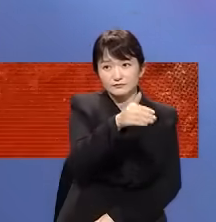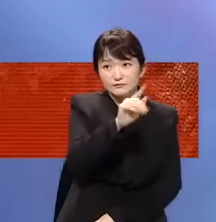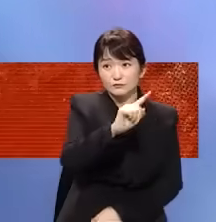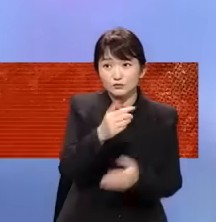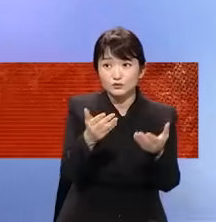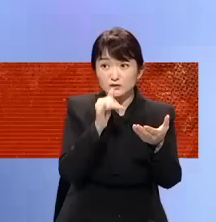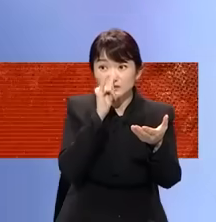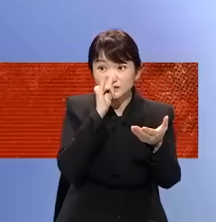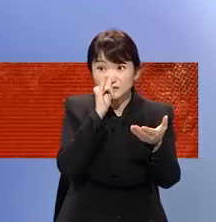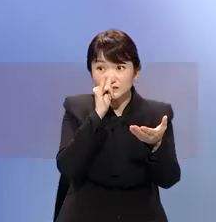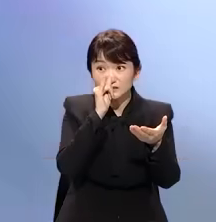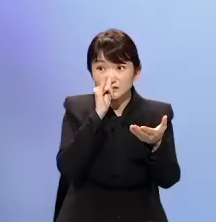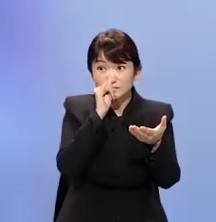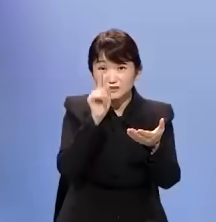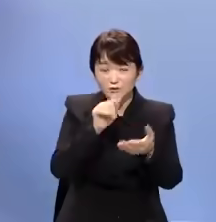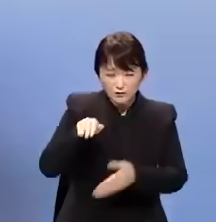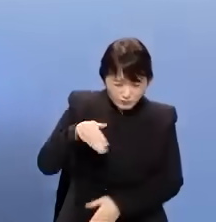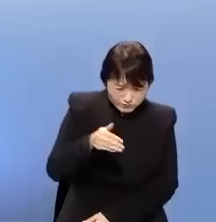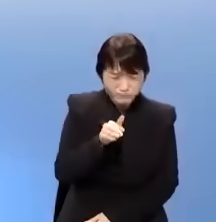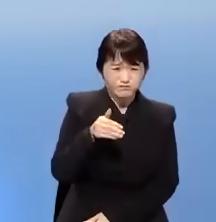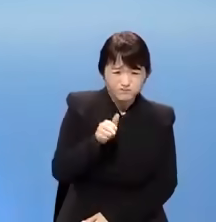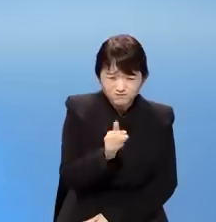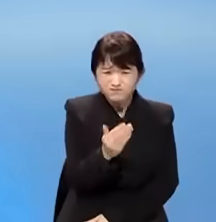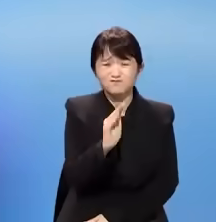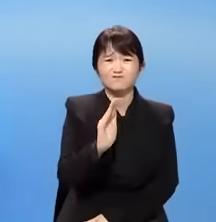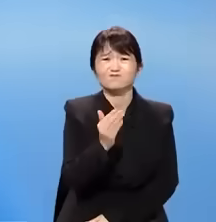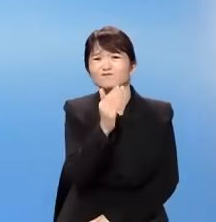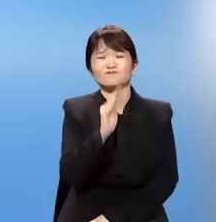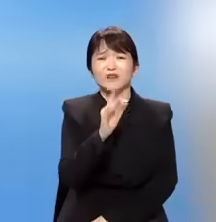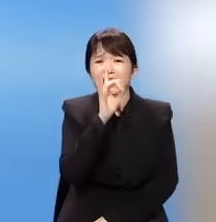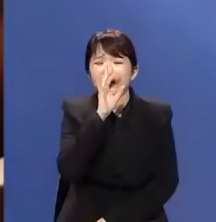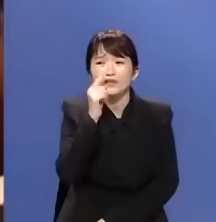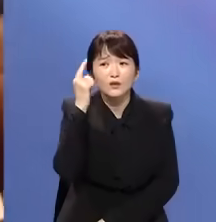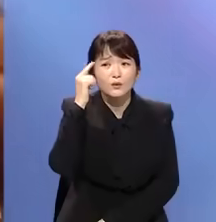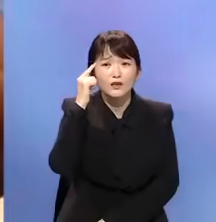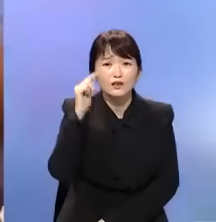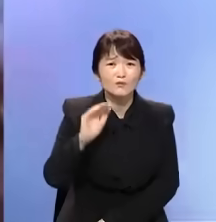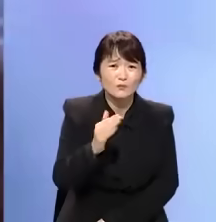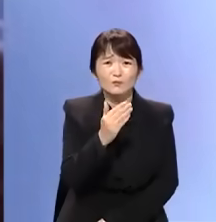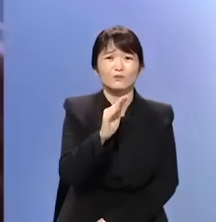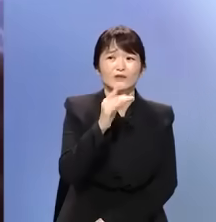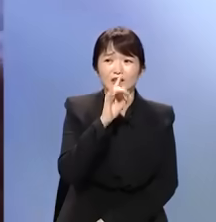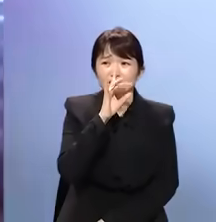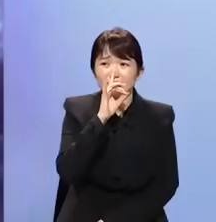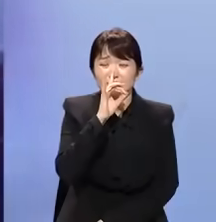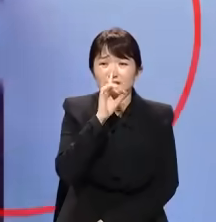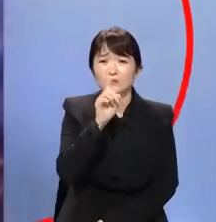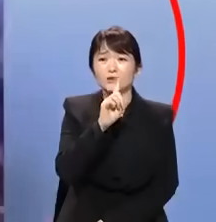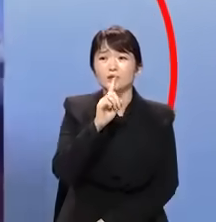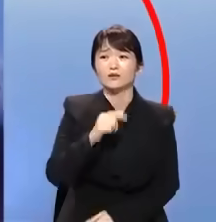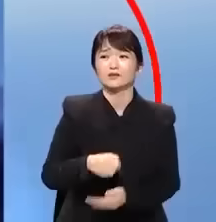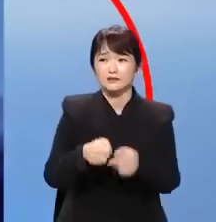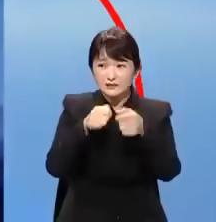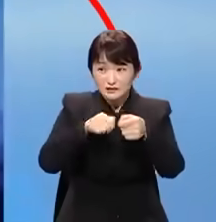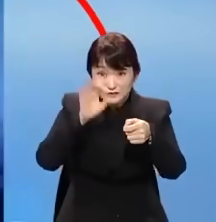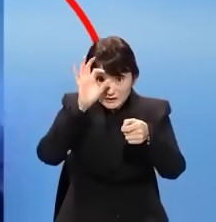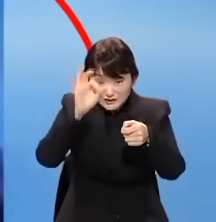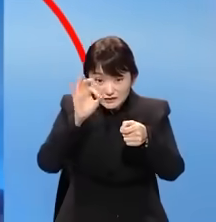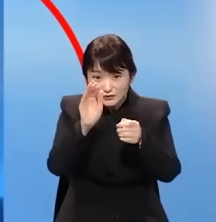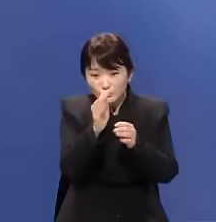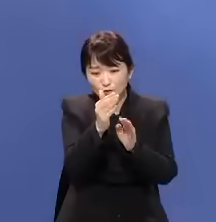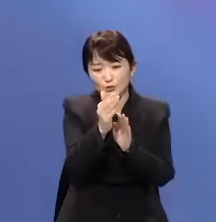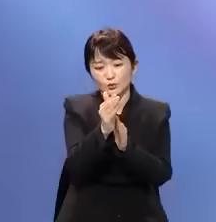무슨 일인지 어 아무리 헤엄을 쳐도 올라가질 않습니다 어 왜저래 어 왜저래네 바로 자세히 보시면 인어